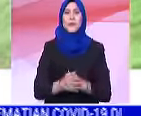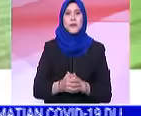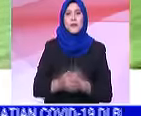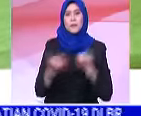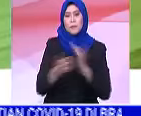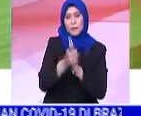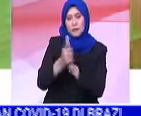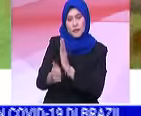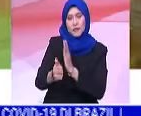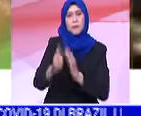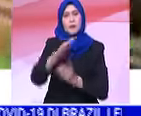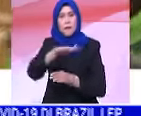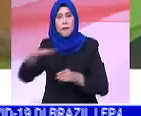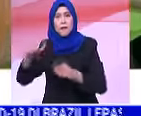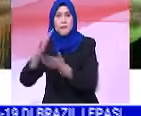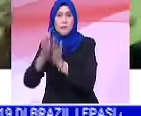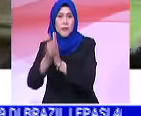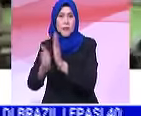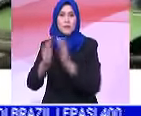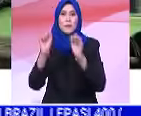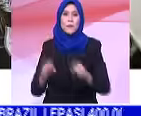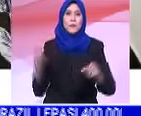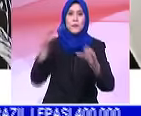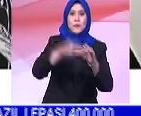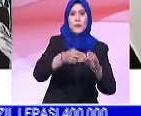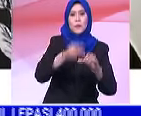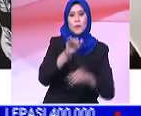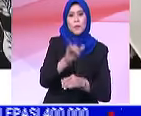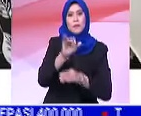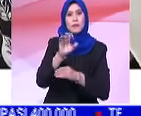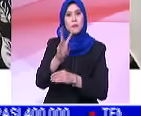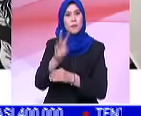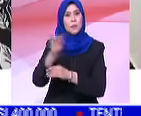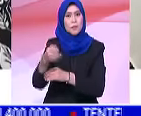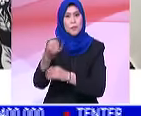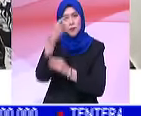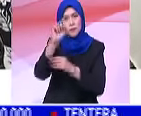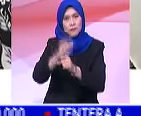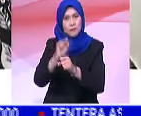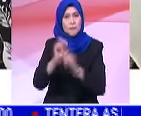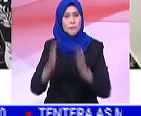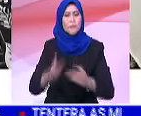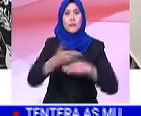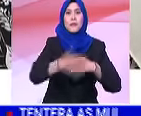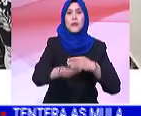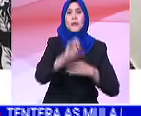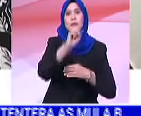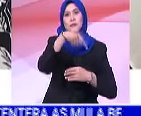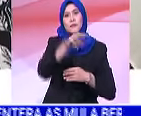songket mahir dan separa mahir dialu-alukan menyertai YWJ sebagai tenaga kerja kepada pelajar lepasan SPM.